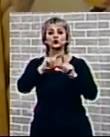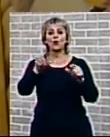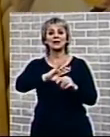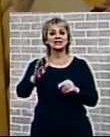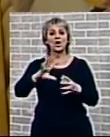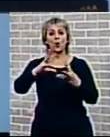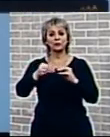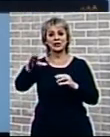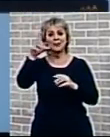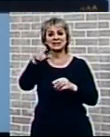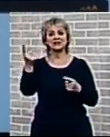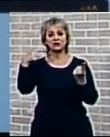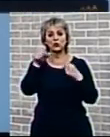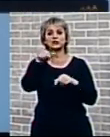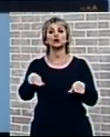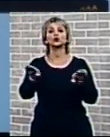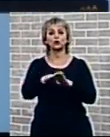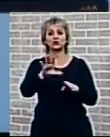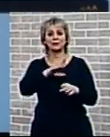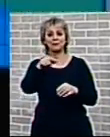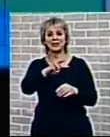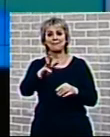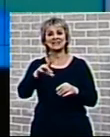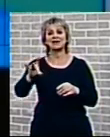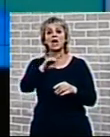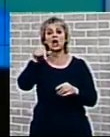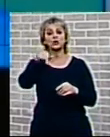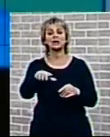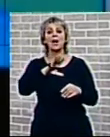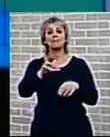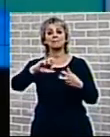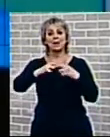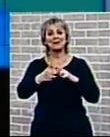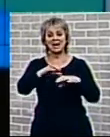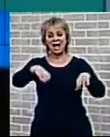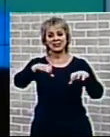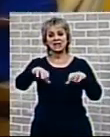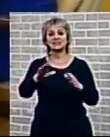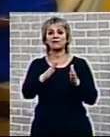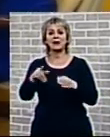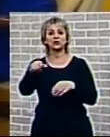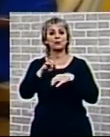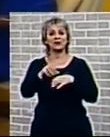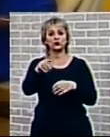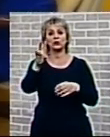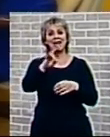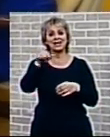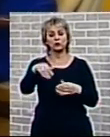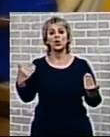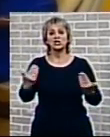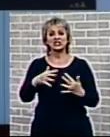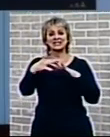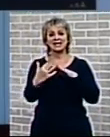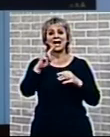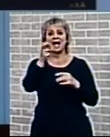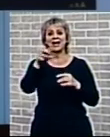не общеобразовательной, а творческой, тоже прозвучал из Миллеровского района. Там проблема с канализацией. В порядок ее приведут к ноябрю. Жители